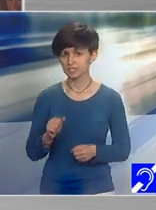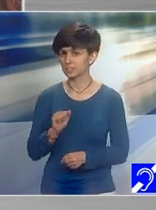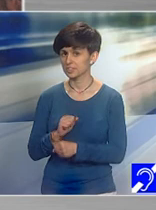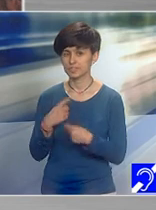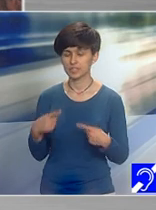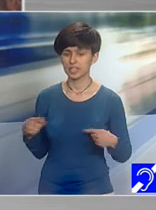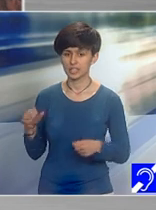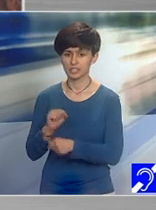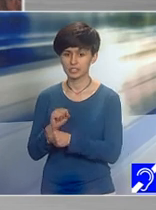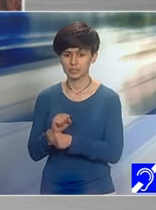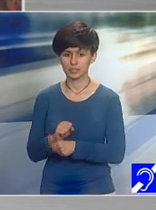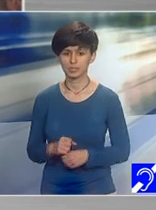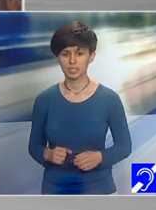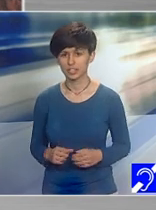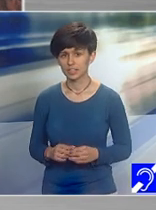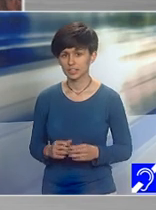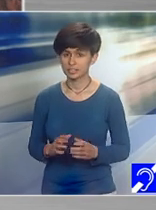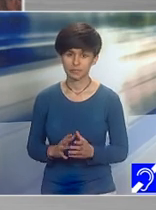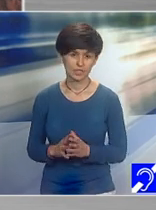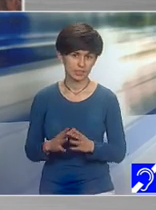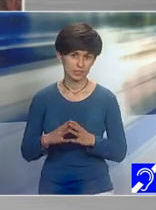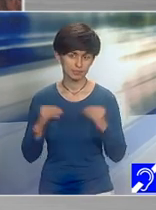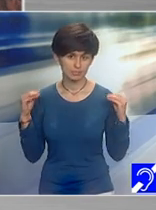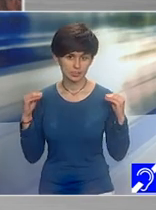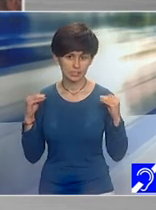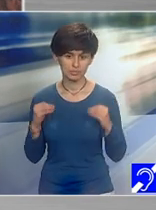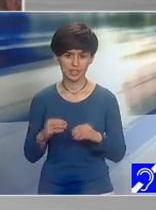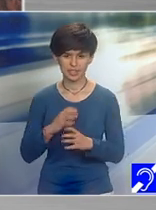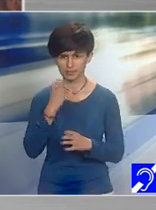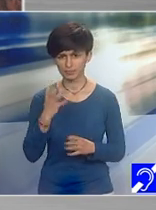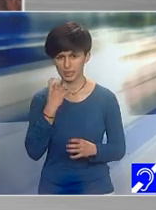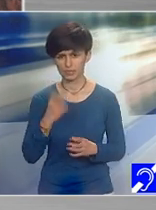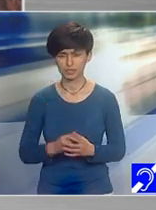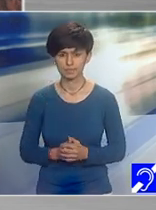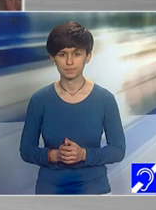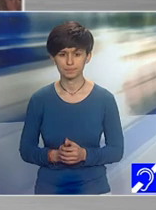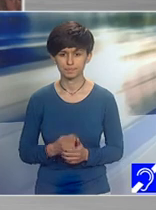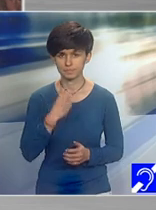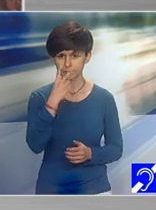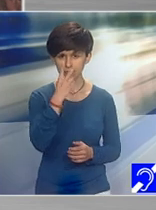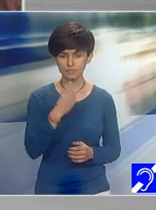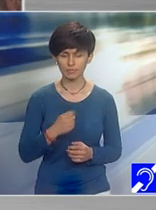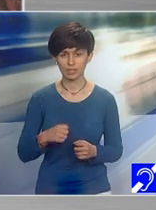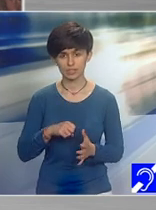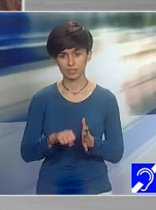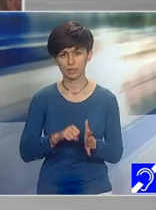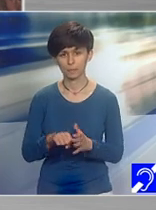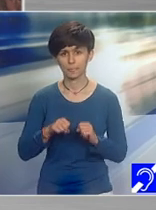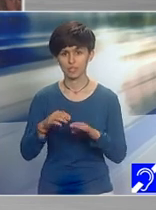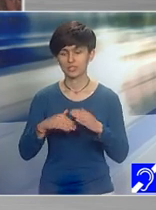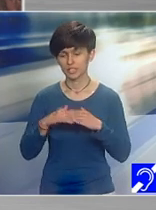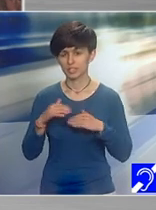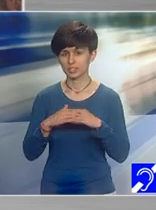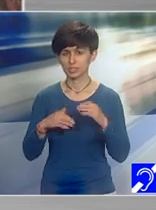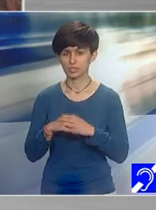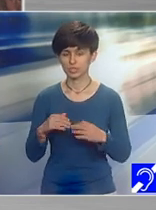ușor de praf. Ați văzut tot într-o emisiune cu primarii de acolo. Construim. Dumnezeu, se construiește. Da.